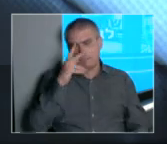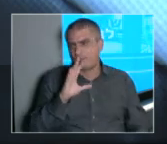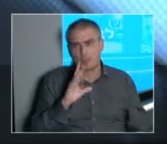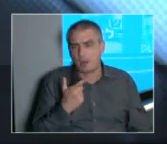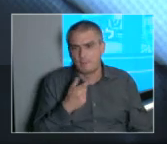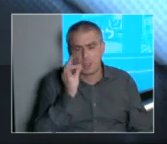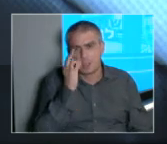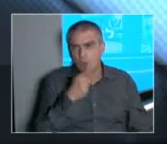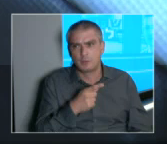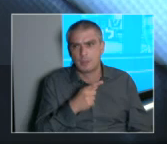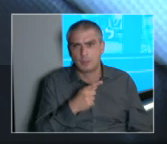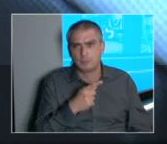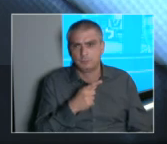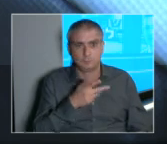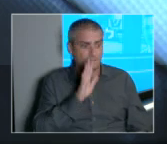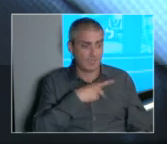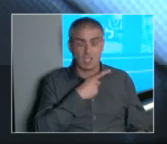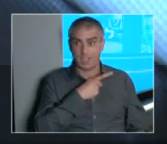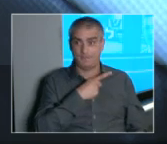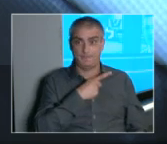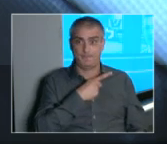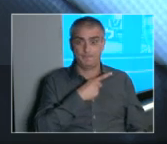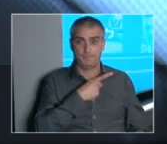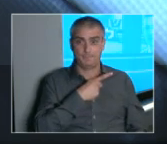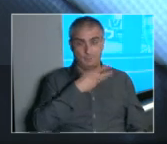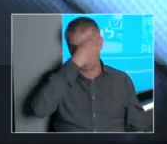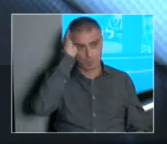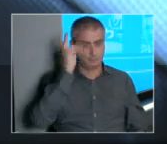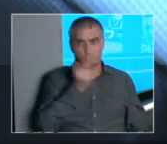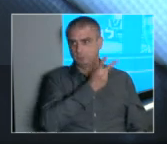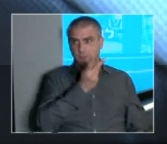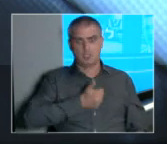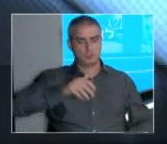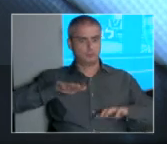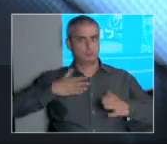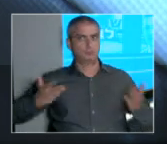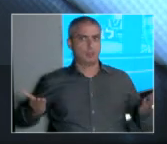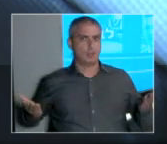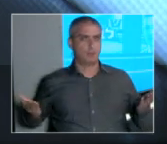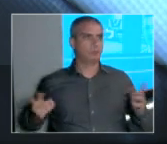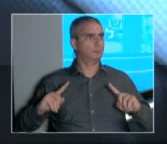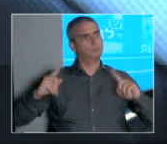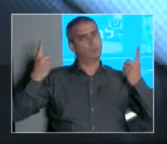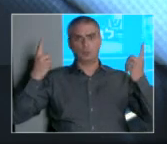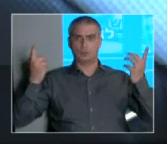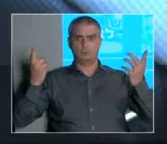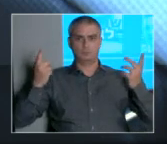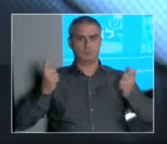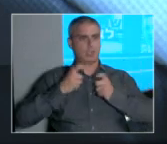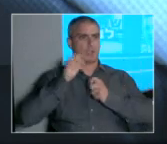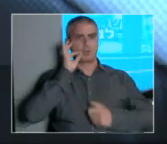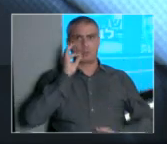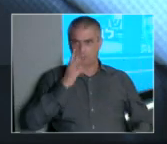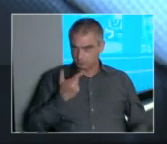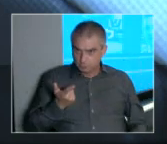למה אהוד ברק וגם אהוד אולמרט, ראשי ממשלה שווה, פתאום יושבי ראש של חברות